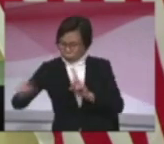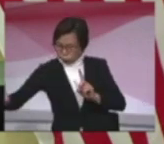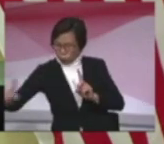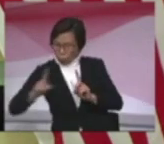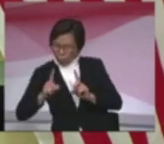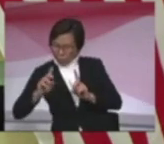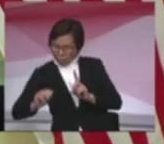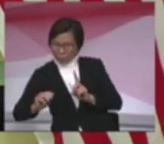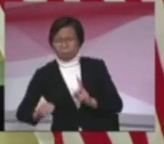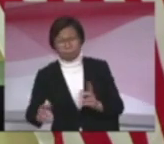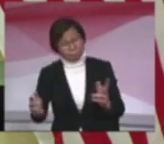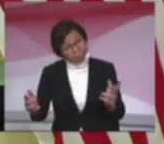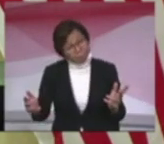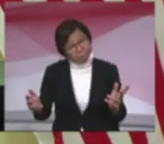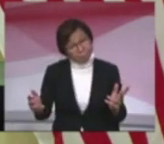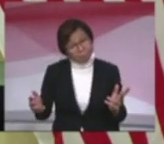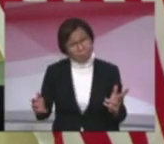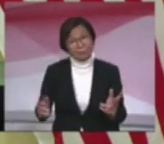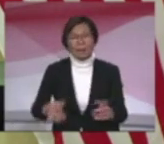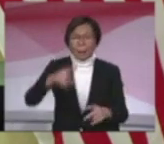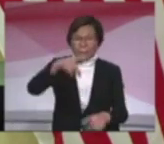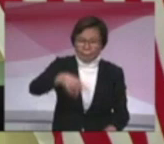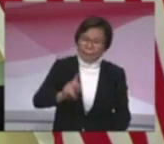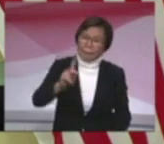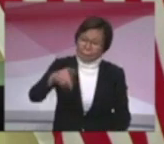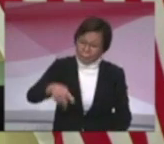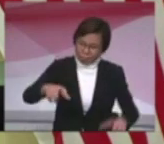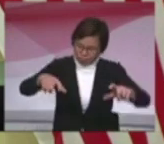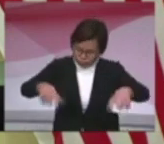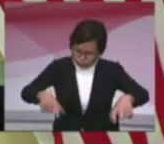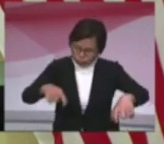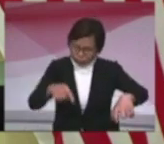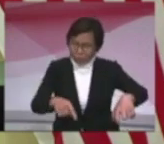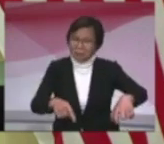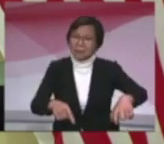1 meter. Jadi di kawasan PKP pun